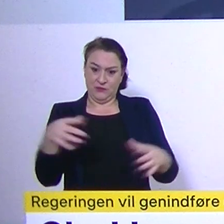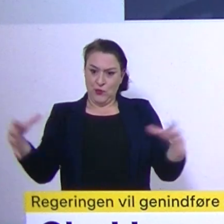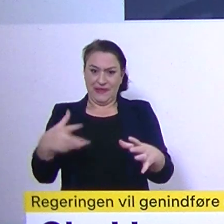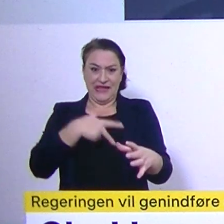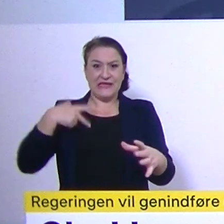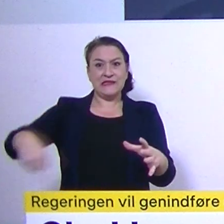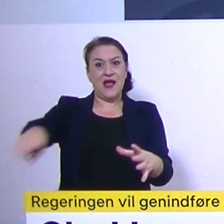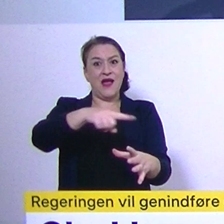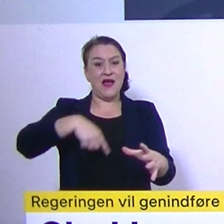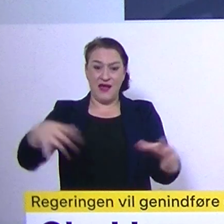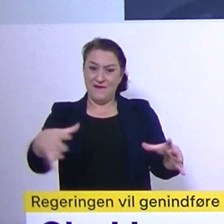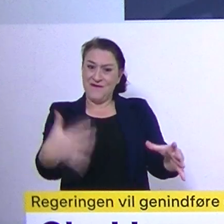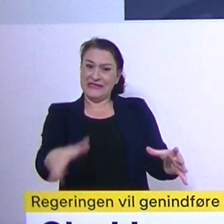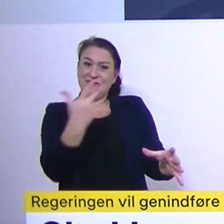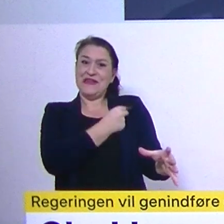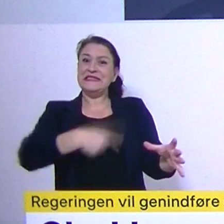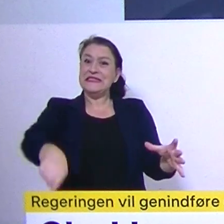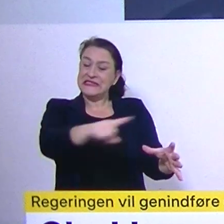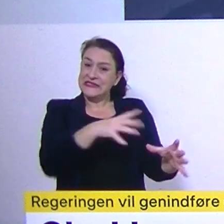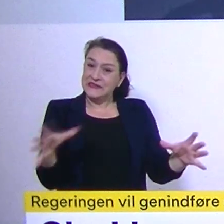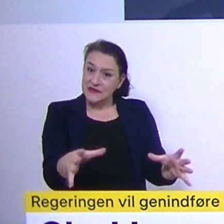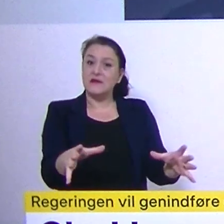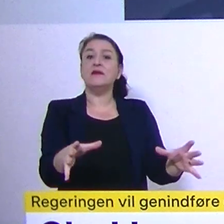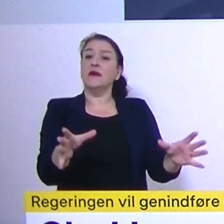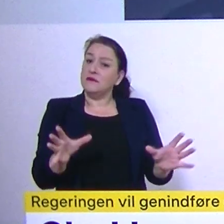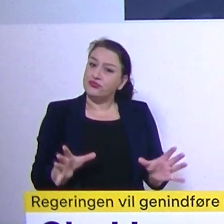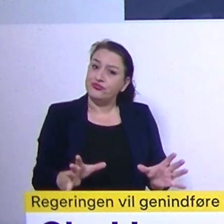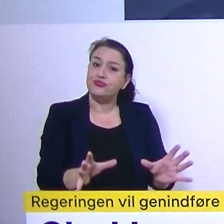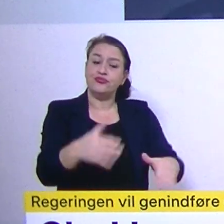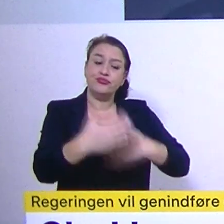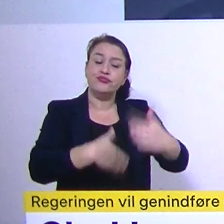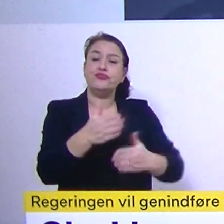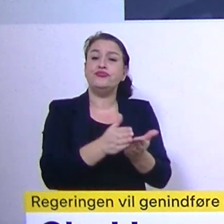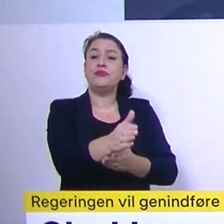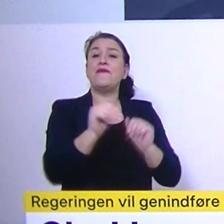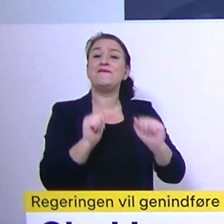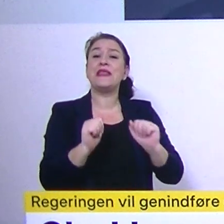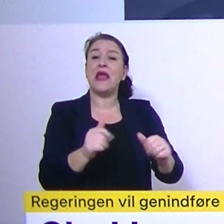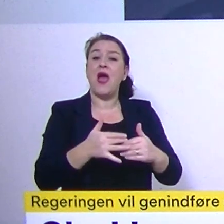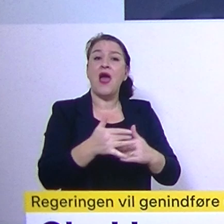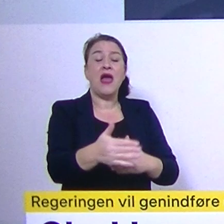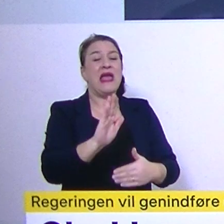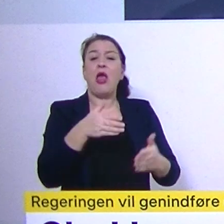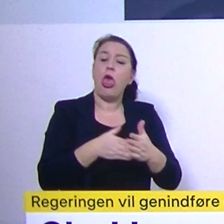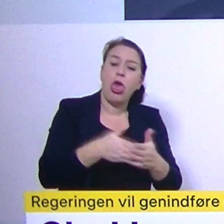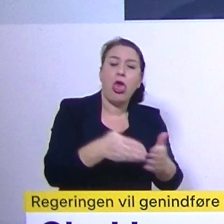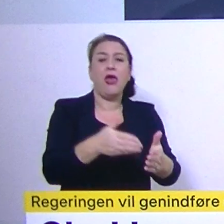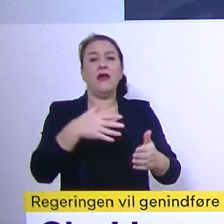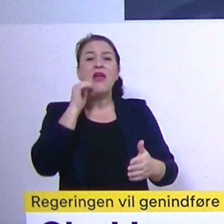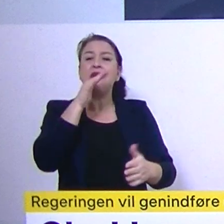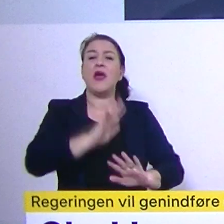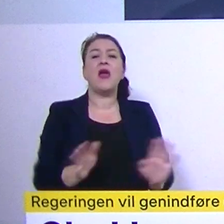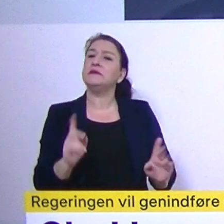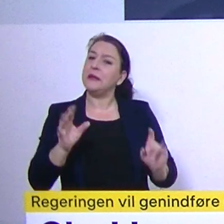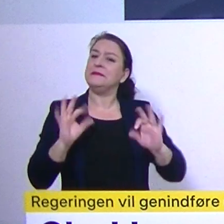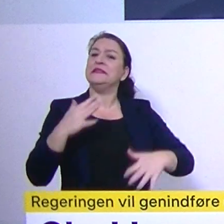som er vaccineret, at I kan komme igennem den her vinter med så få forhindringer og restriktioner som overhovedet muligt. Og